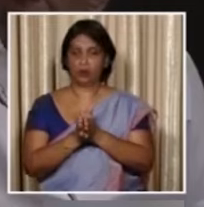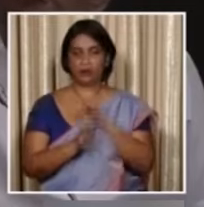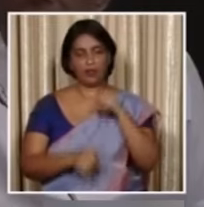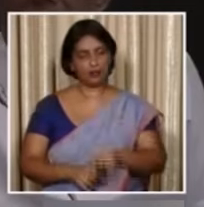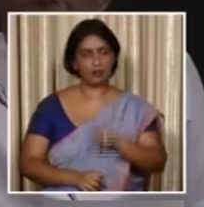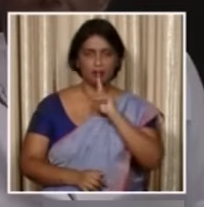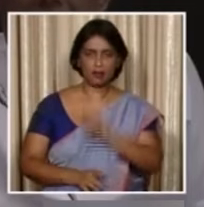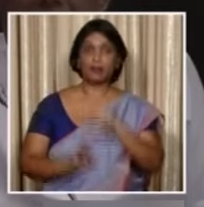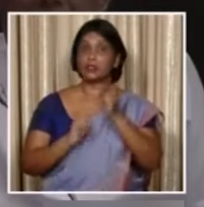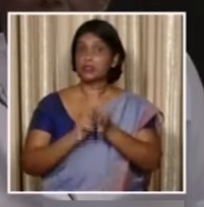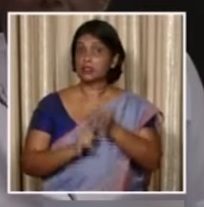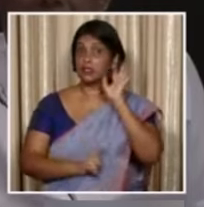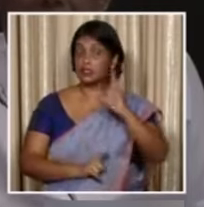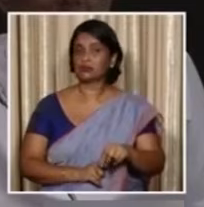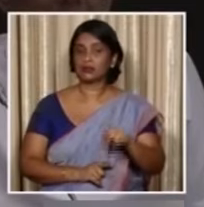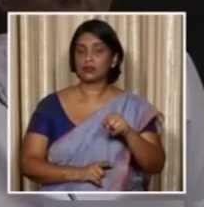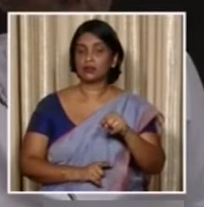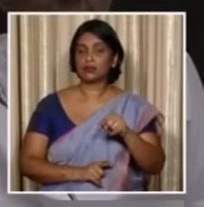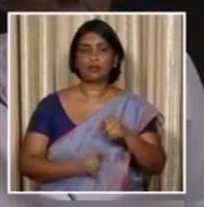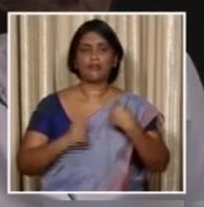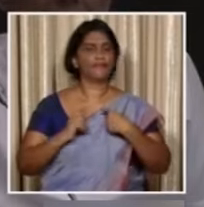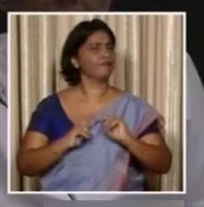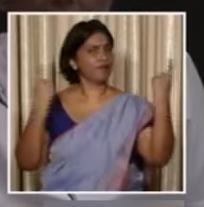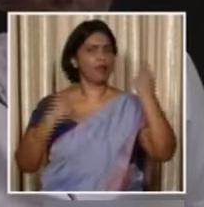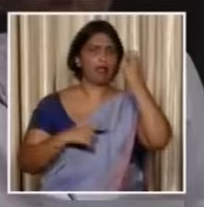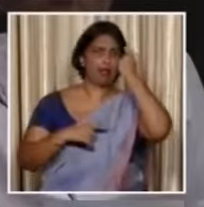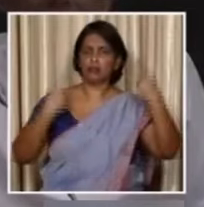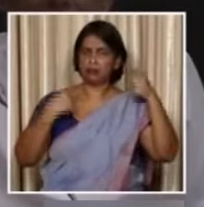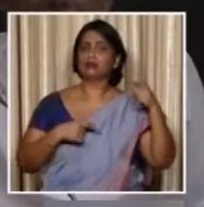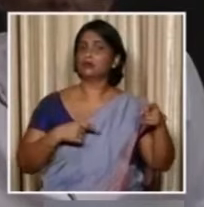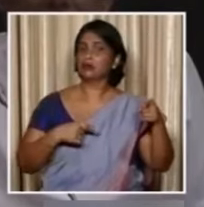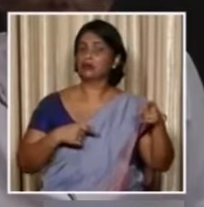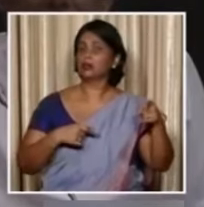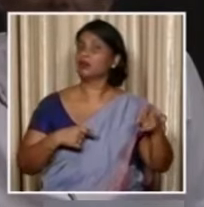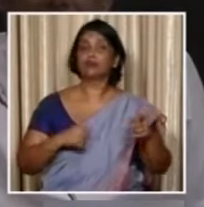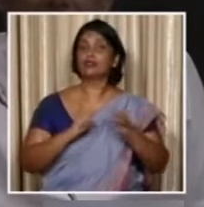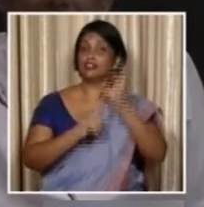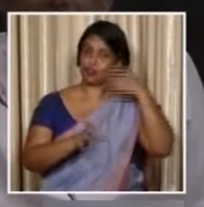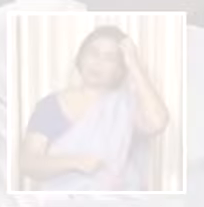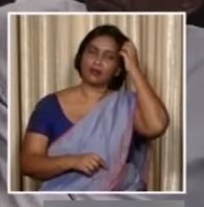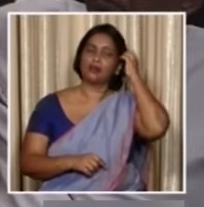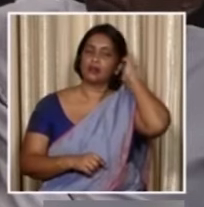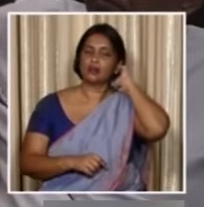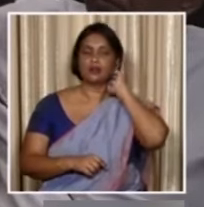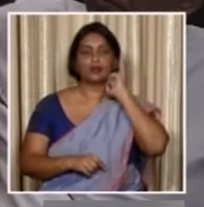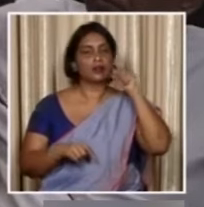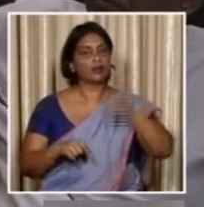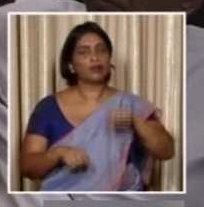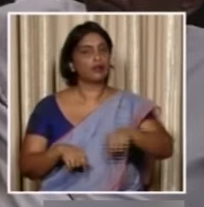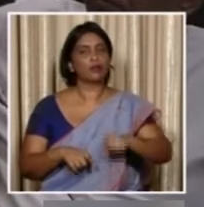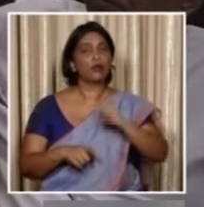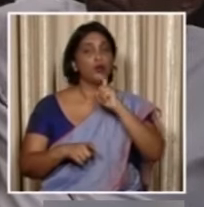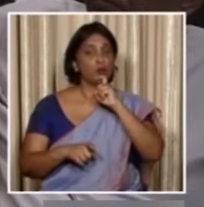කියලා. නමුත් ජනාධිපතිතුමන් එදා ඇවිල්ලා පරස්පර තවත් තර්කයක් නැගුවා. ඒක විධායකයේ කොටසක් කියලා. මේක ඇවිල්ලා